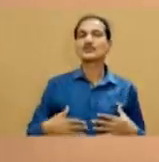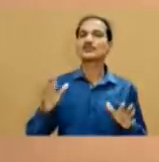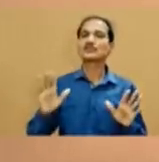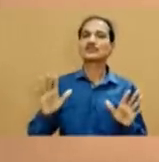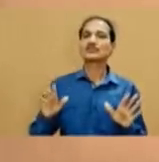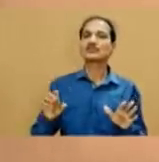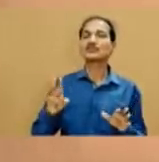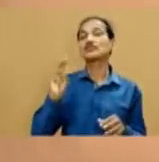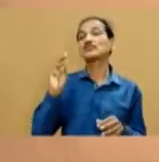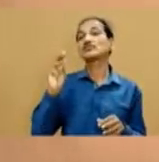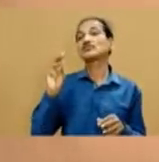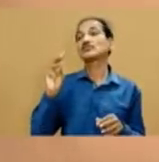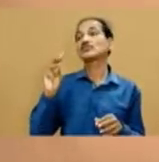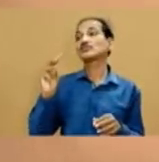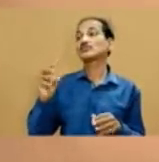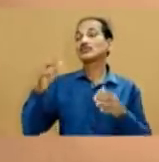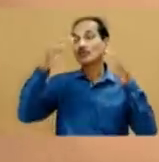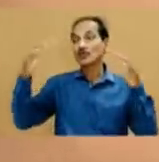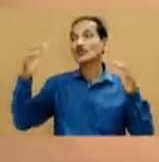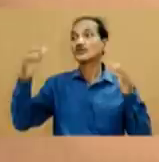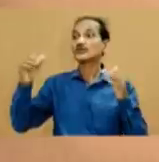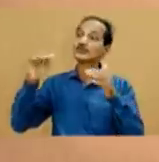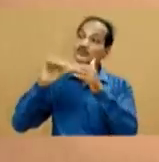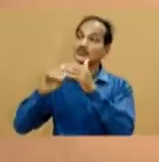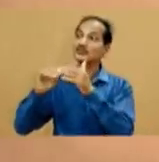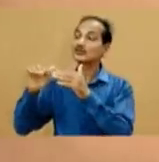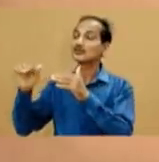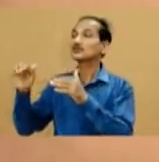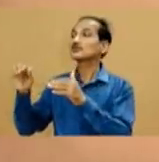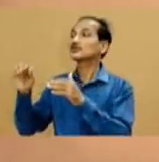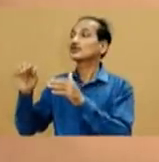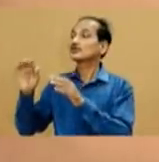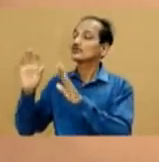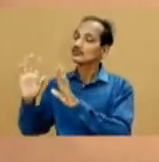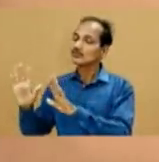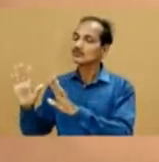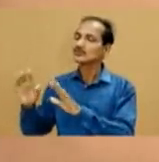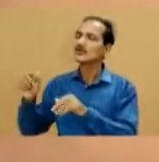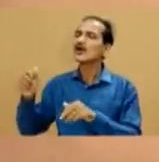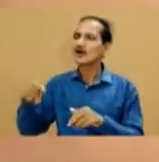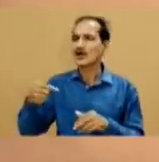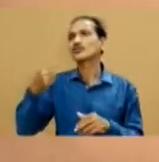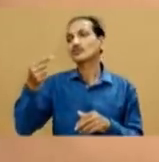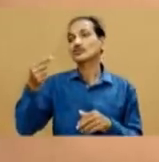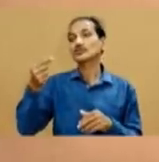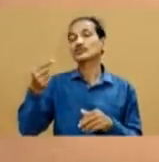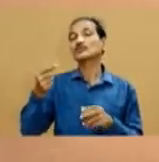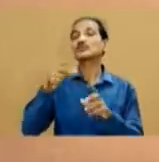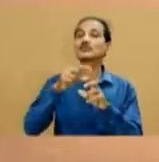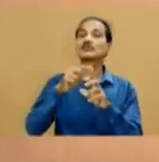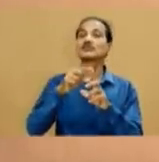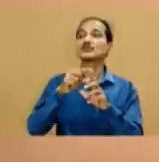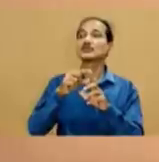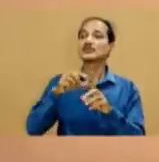ତୃତୀୟ ଜିନିଷ ହେଲା, ଘର ଭିତରେ ଅଟକ ପଡ଼ିଛନ୍ତି ଆଉ କେତେ ଦିନ ରହିବାକୁ ପଡ଼ିବ, ଏଇ ଅଟକ